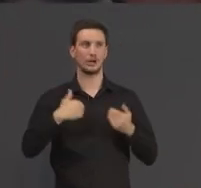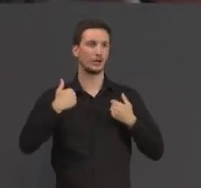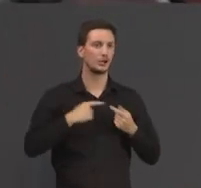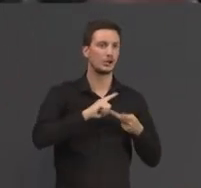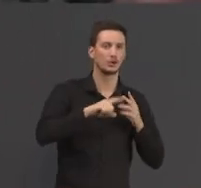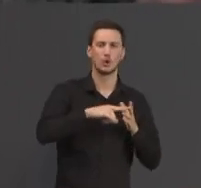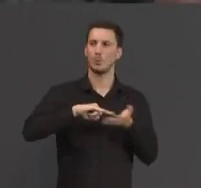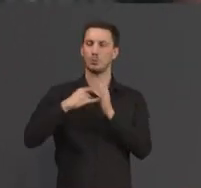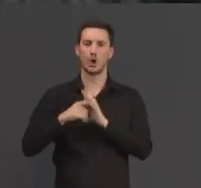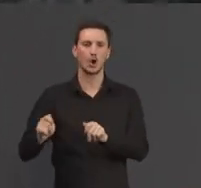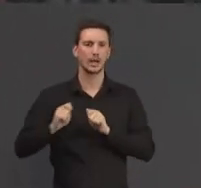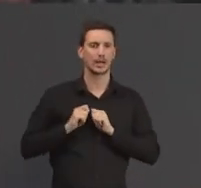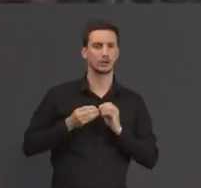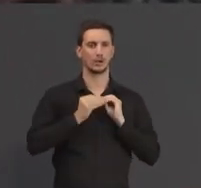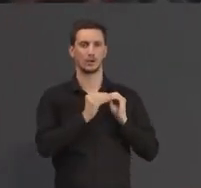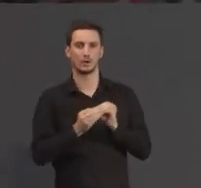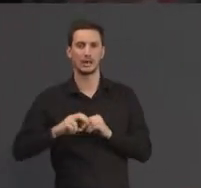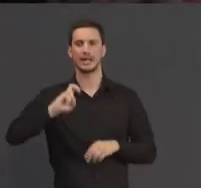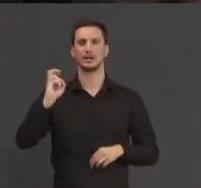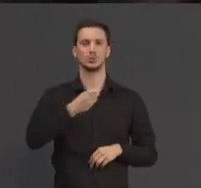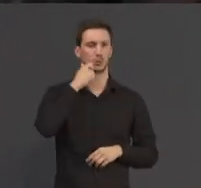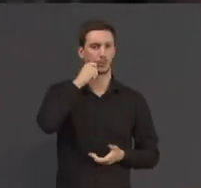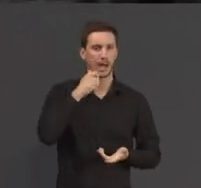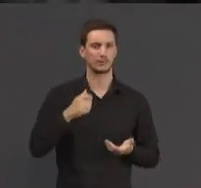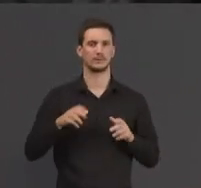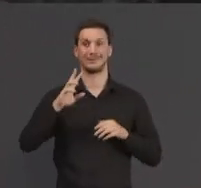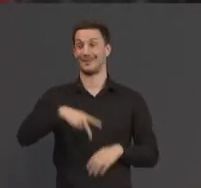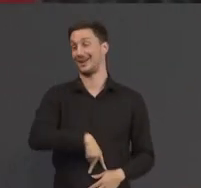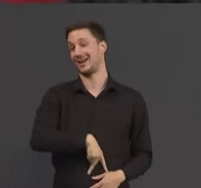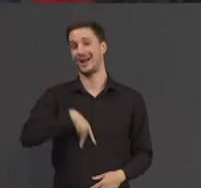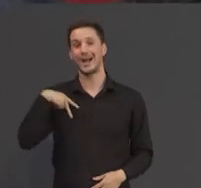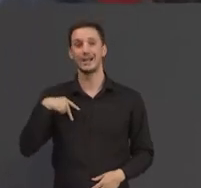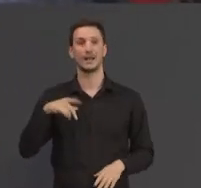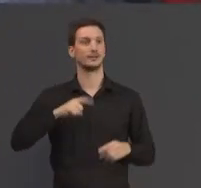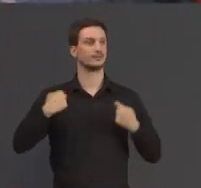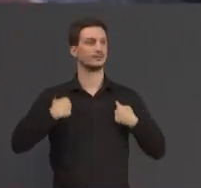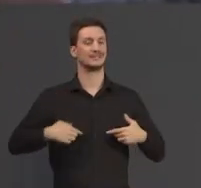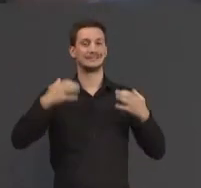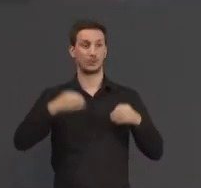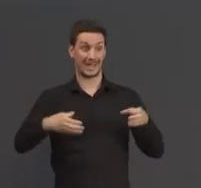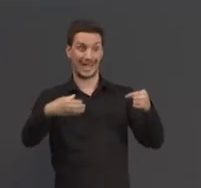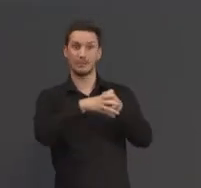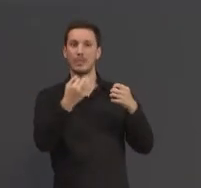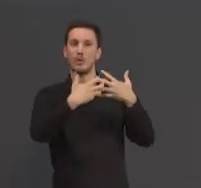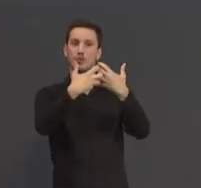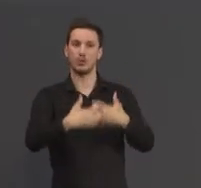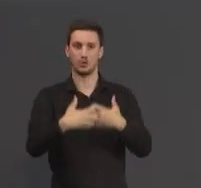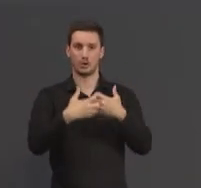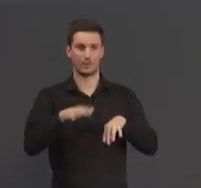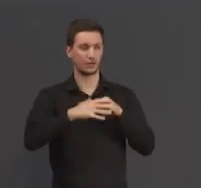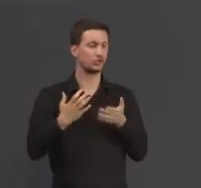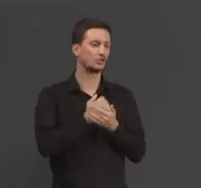de tenir projectes, de recursos humans i, en general, d'assegurar-me que l'equip funcioni, tots fent